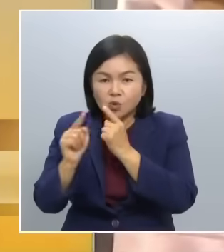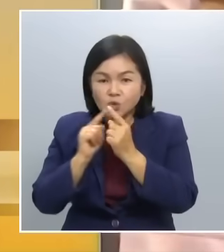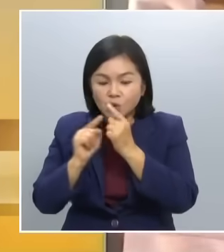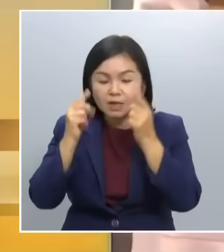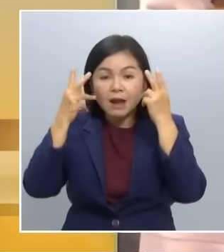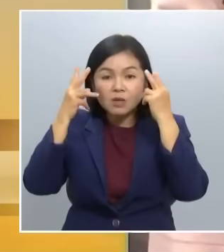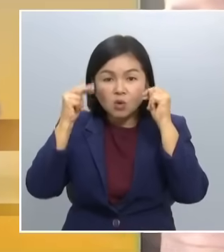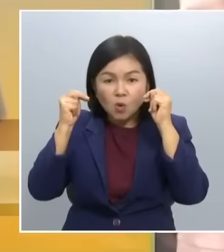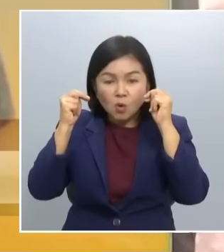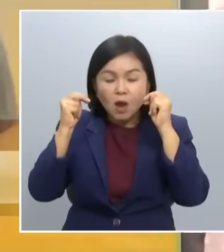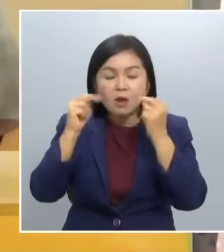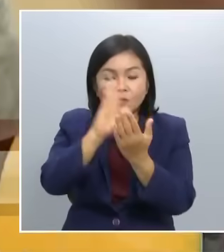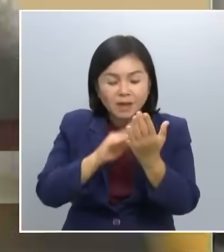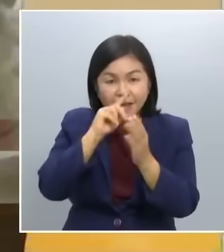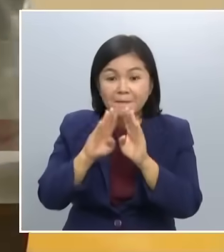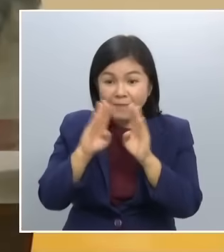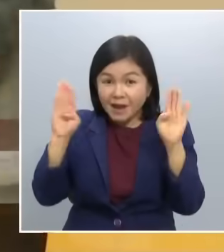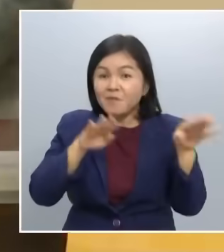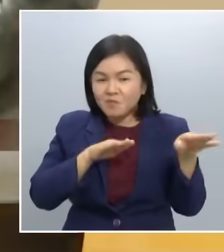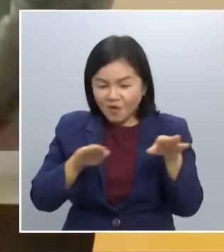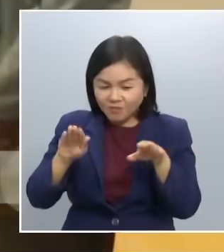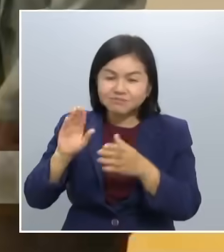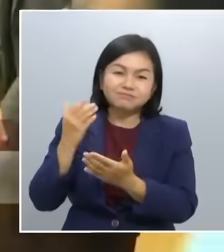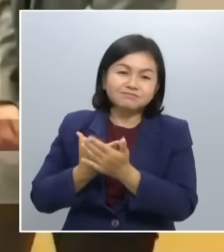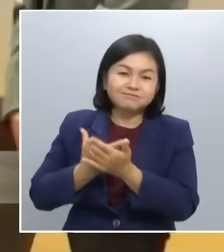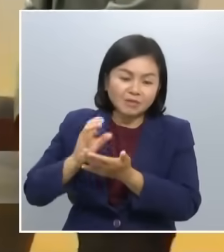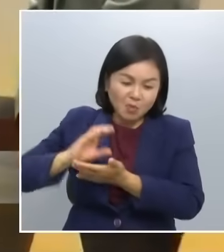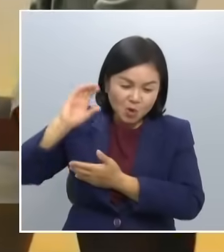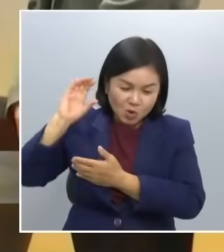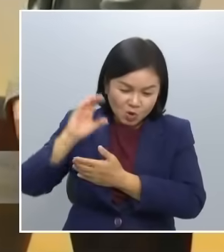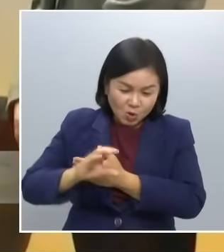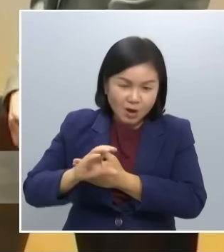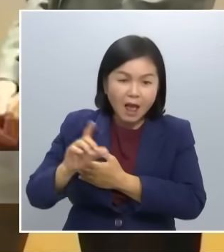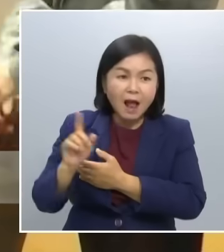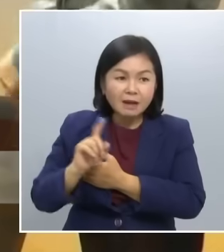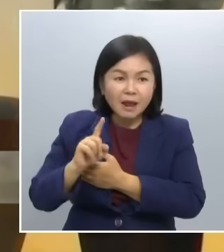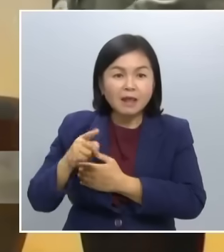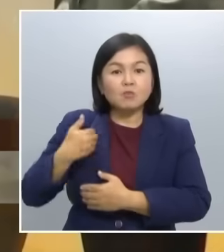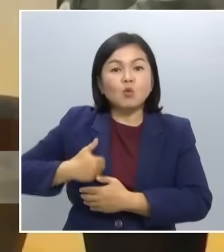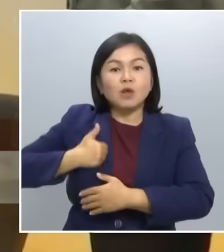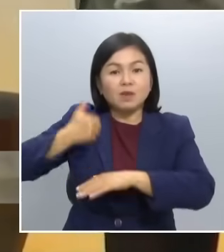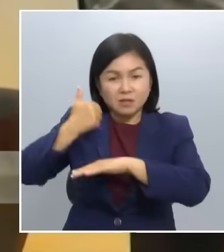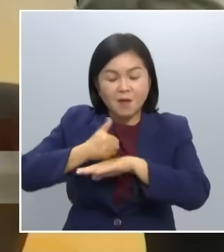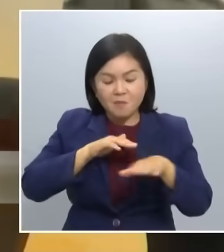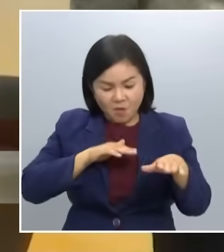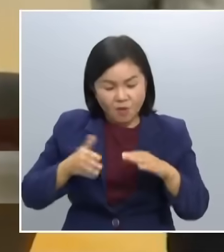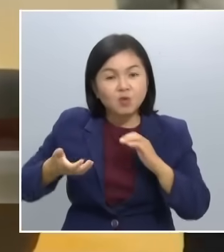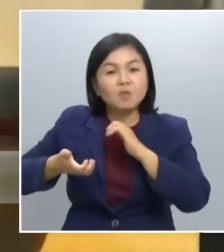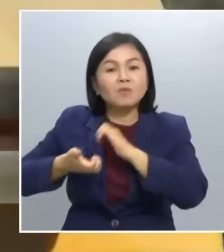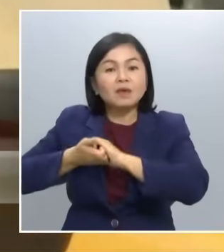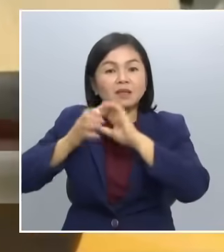น้นย้ำว่าประเทศไทยเปิดแล้วพร้อมรับการลงทุนจัสตินทรูโดก็พูดถึงการพร้อมที่จะร่วมงานรัฐบาลไท